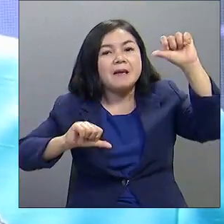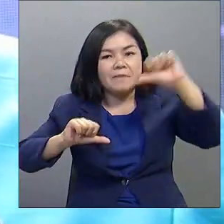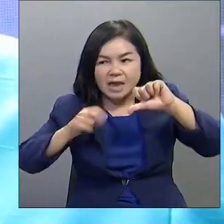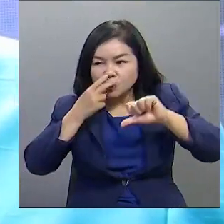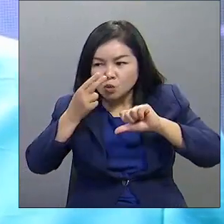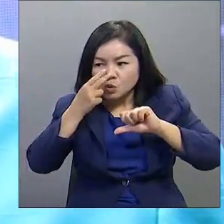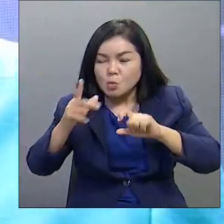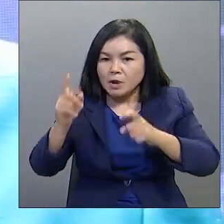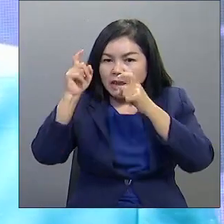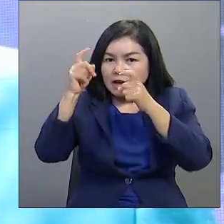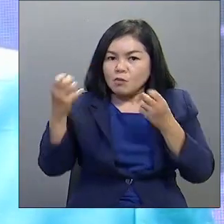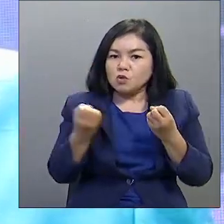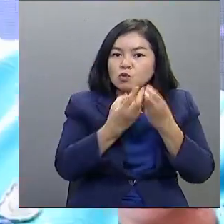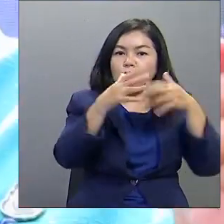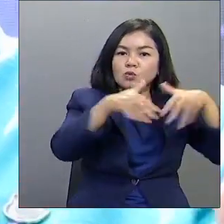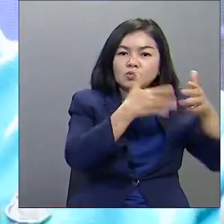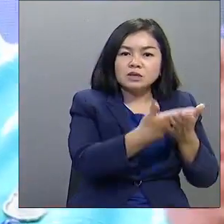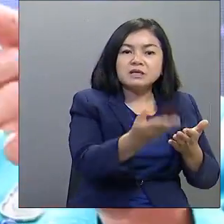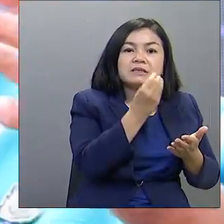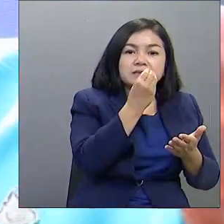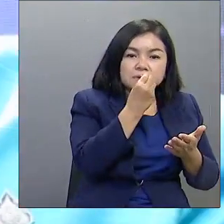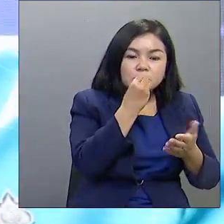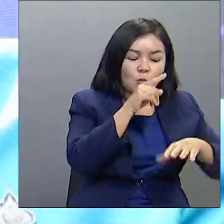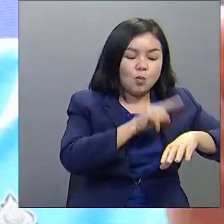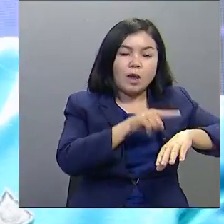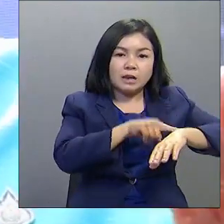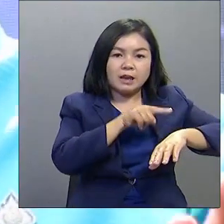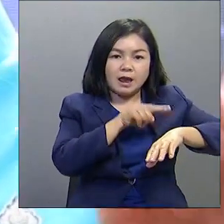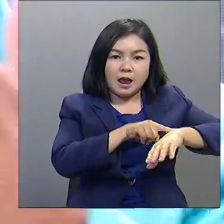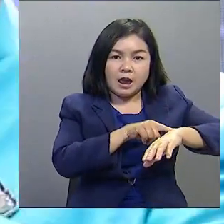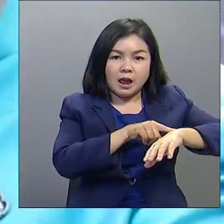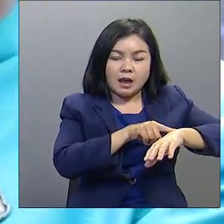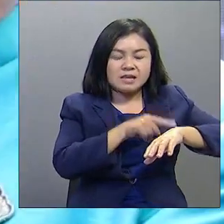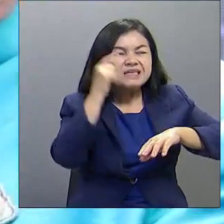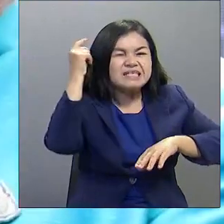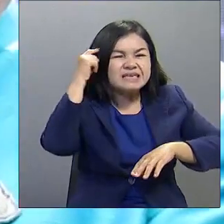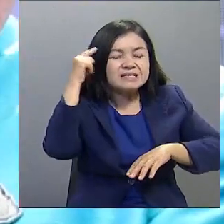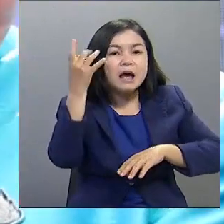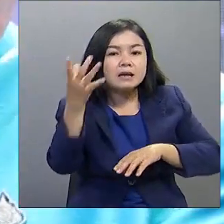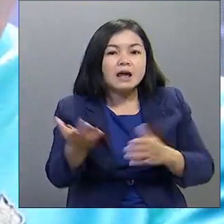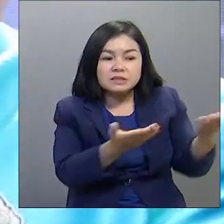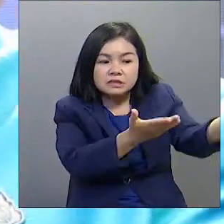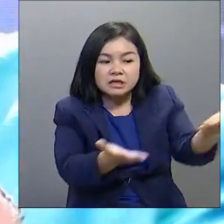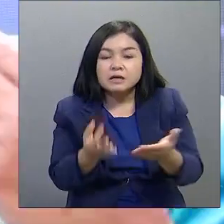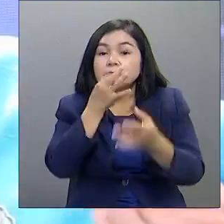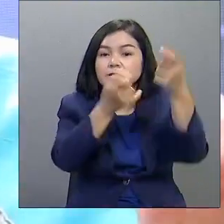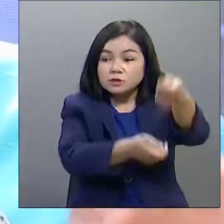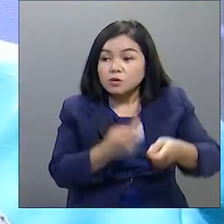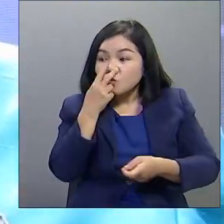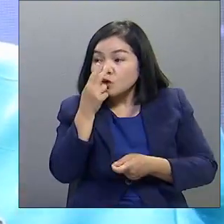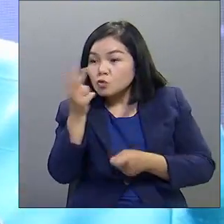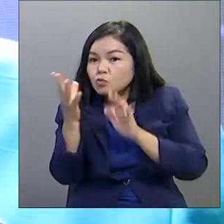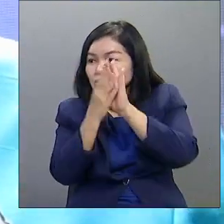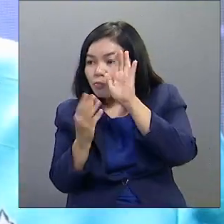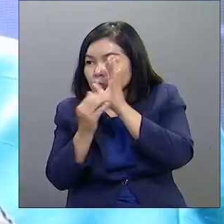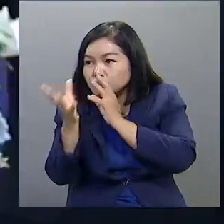ดถึงความปลอดภัยของผู้บริโภคด้วยเขามีเวลาเขาคิดอะไรได้เขาก็เชิญเกษตรกรมาดูแล้วก็